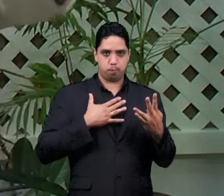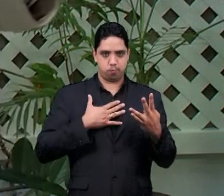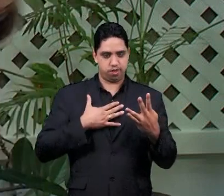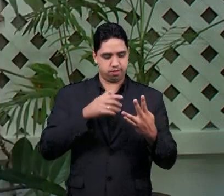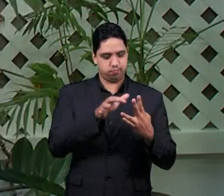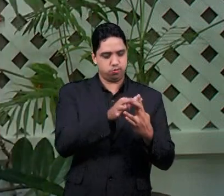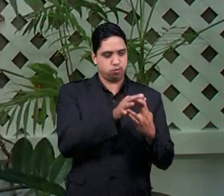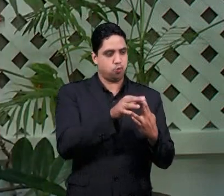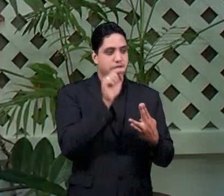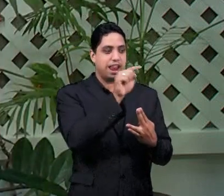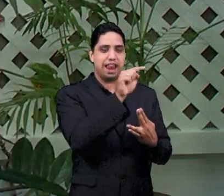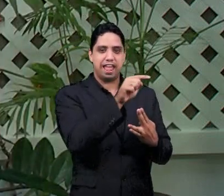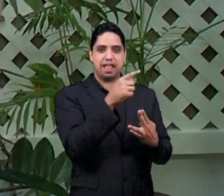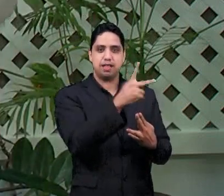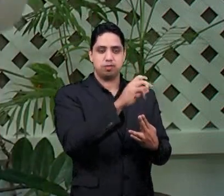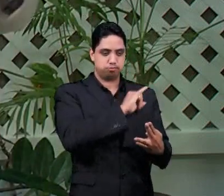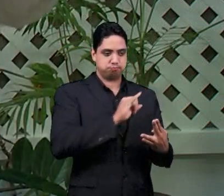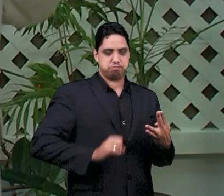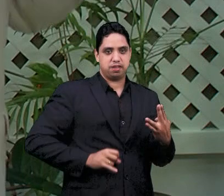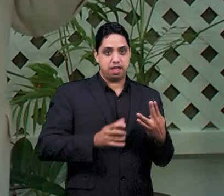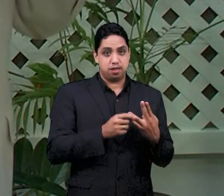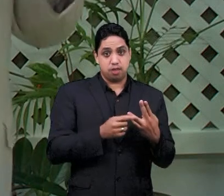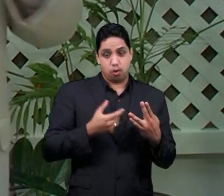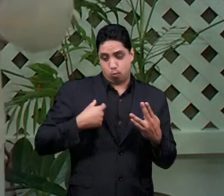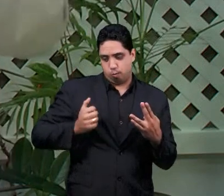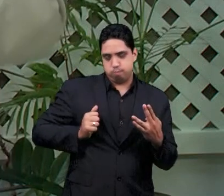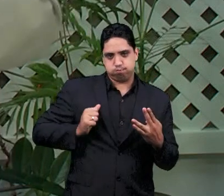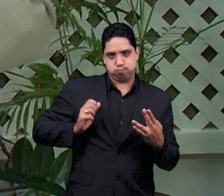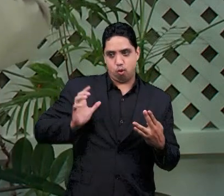regardé, il a vu cet homme.